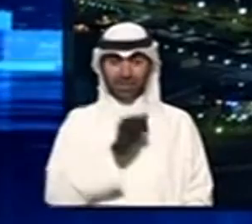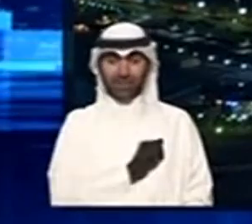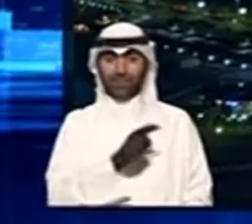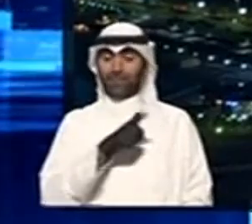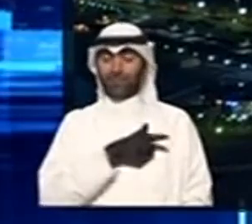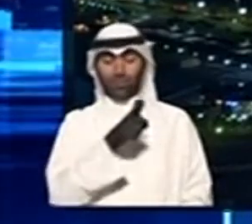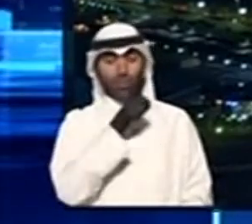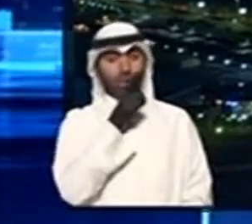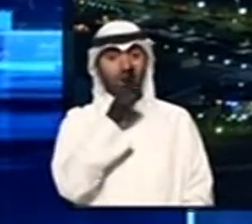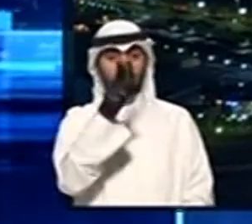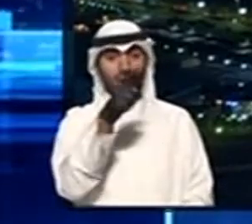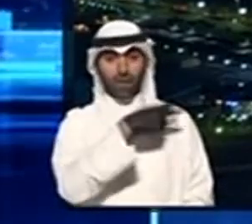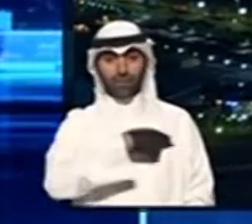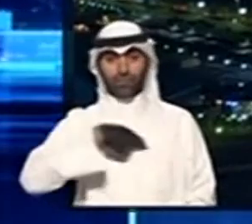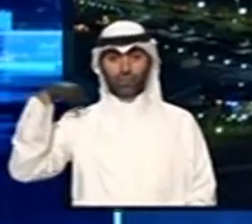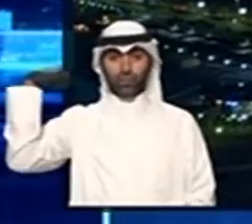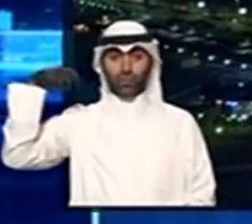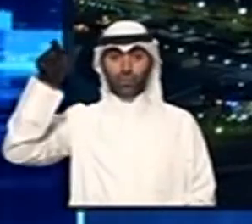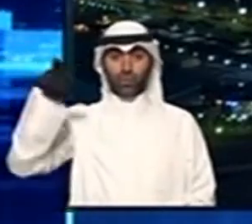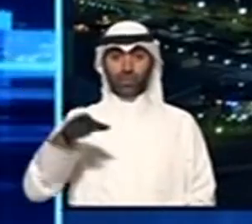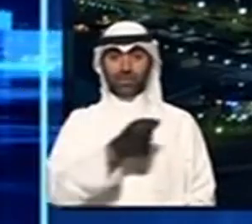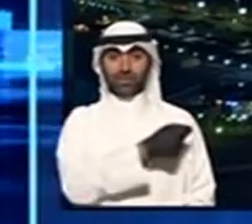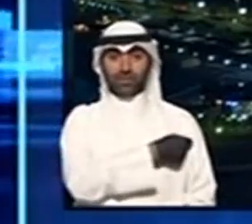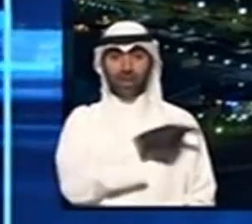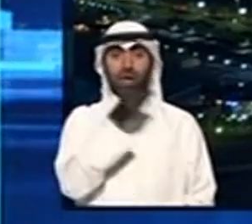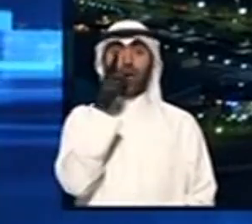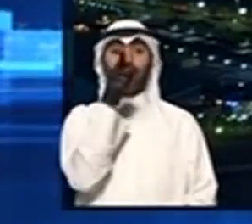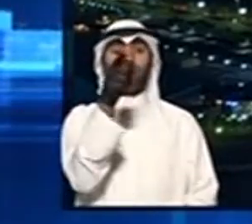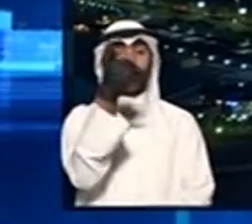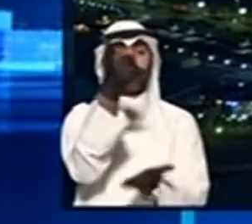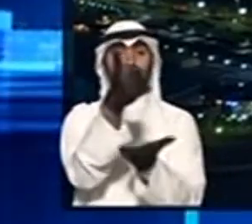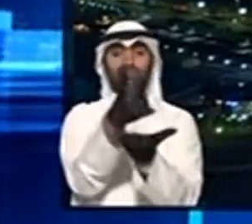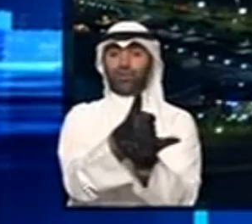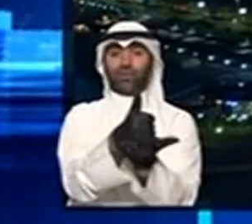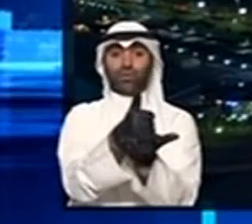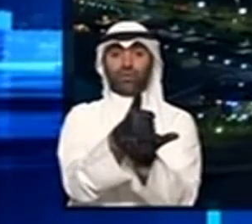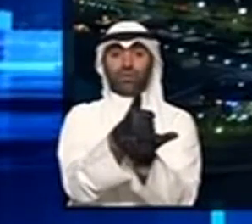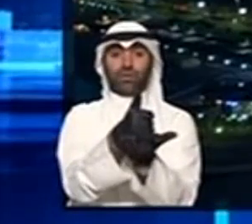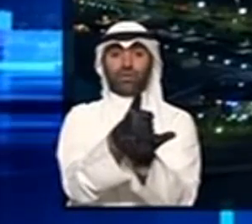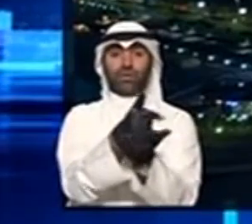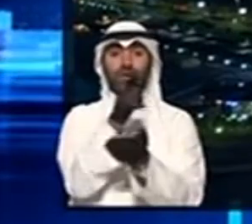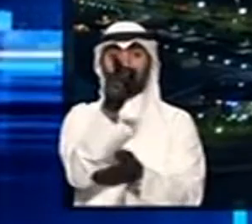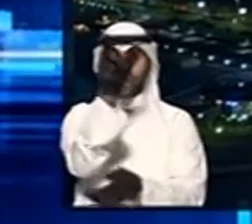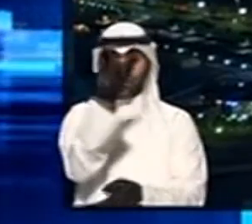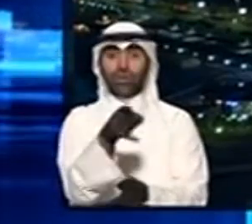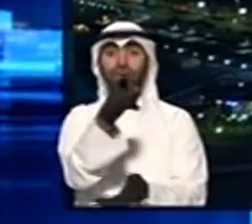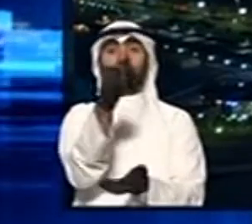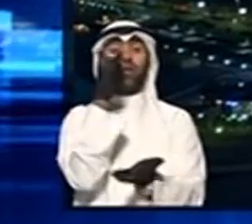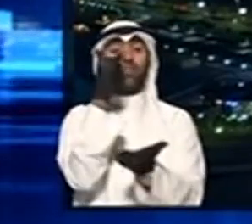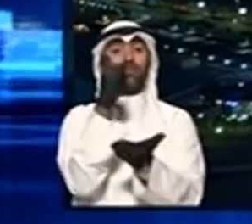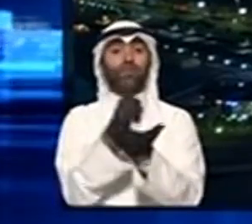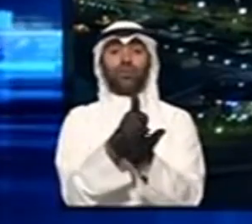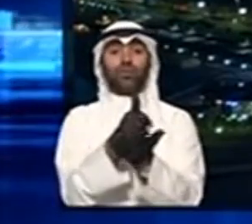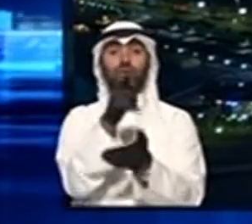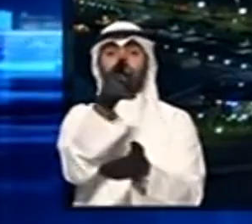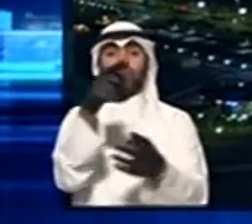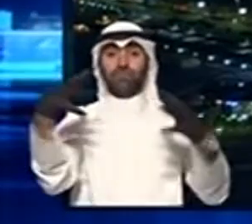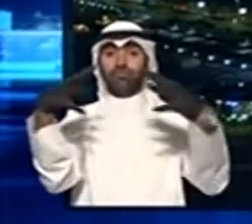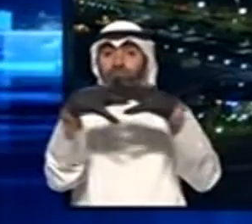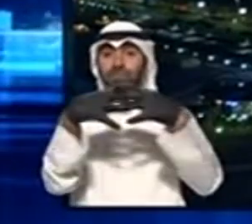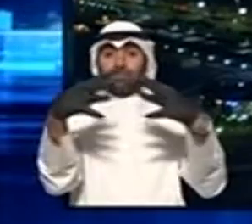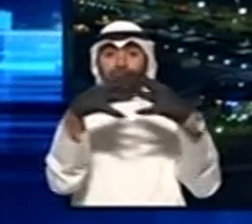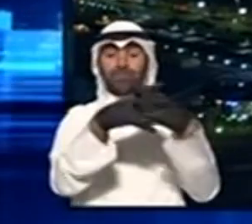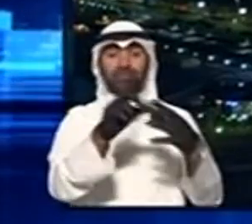مزيد من التفاصيل، وهذا يوحي بالحرفنة وأن هناك مسطرة يتم اتباعها. لكن لا شك